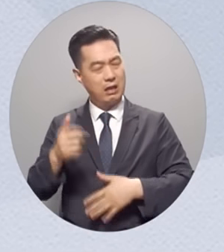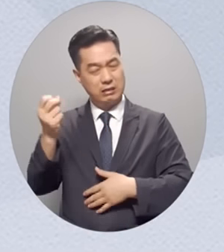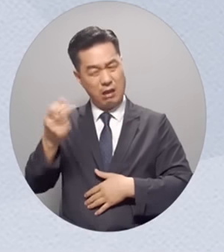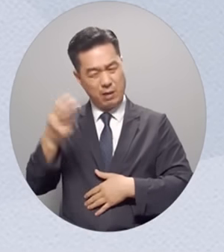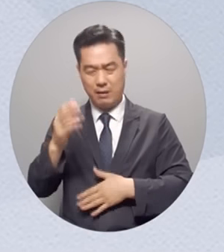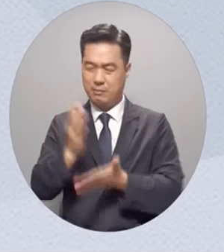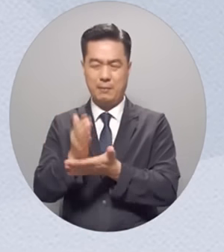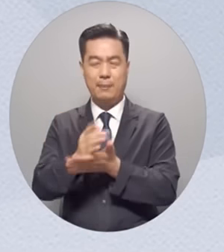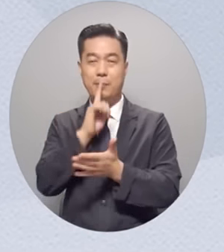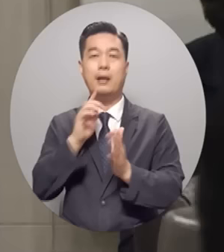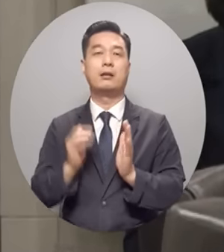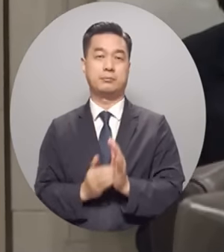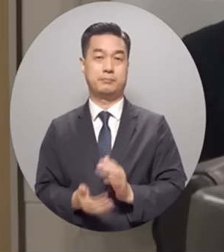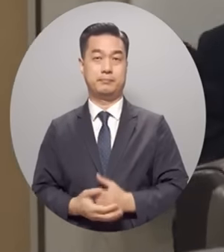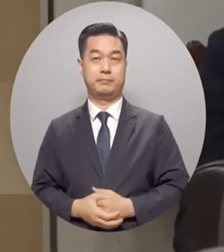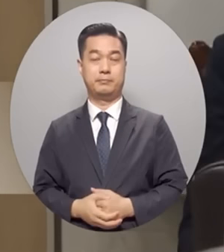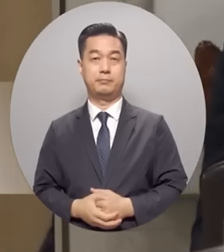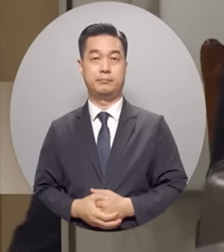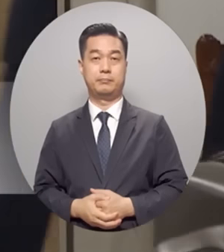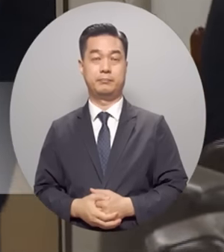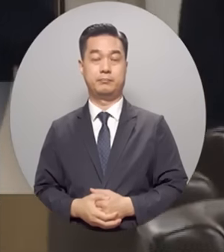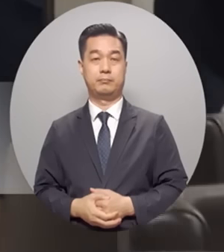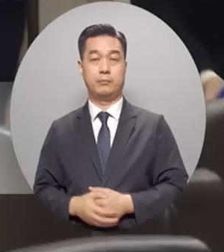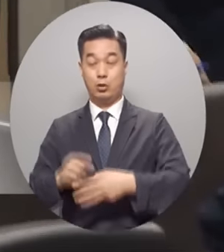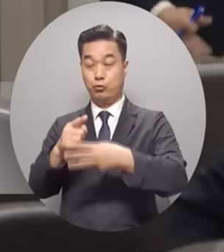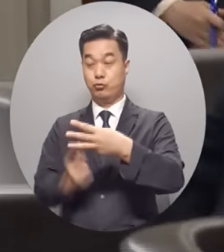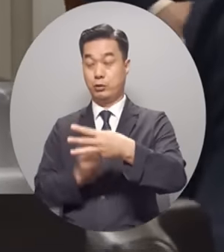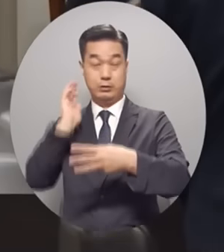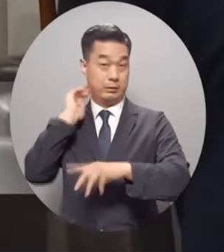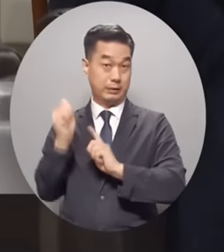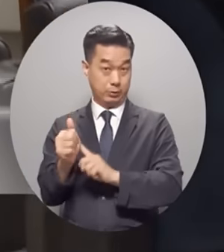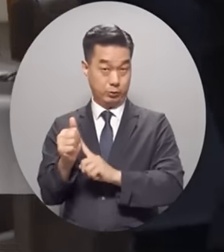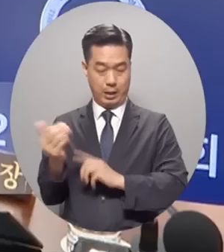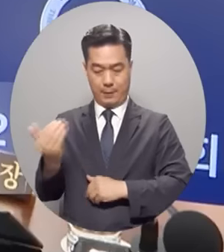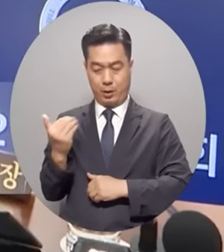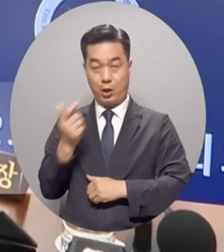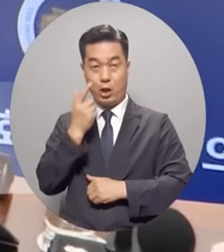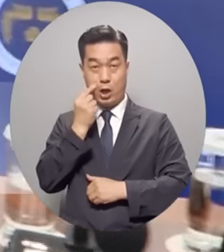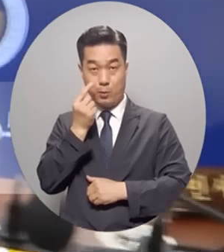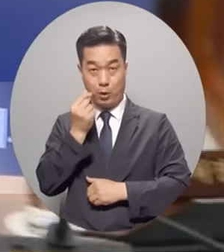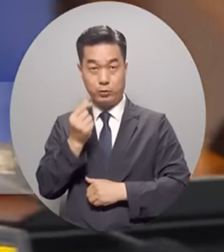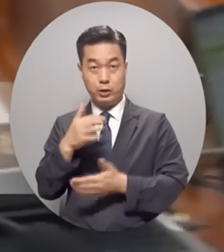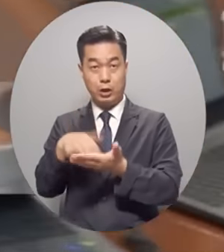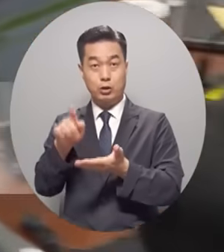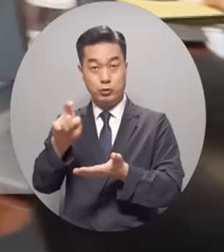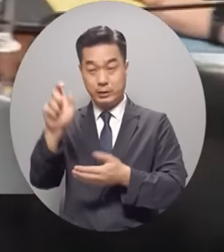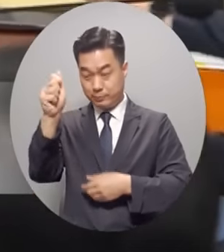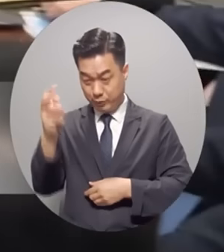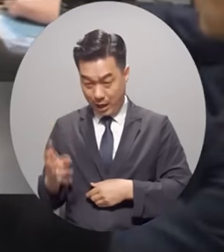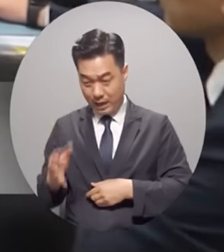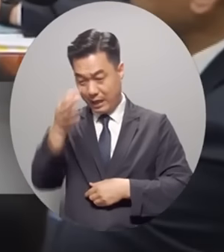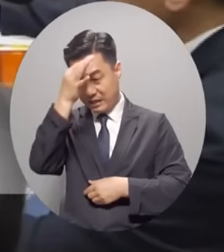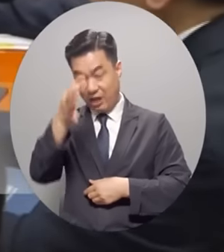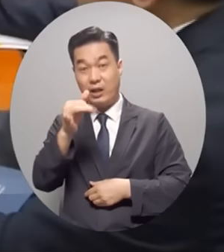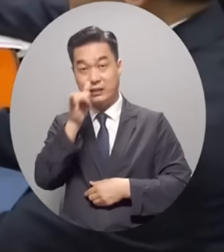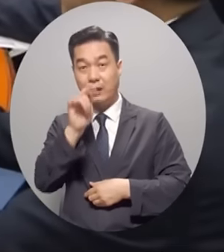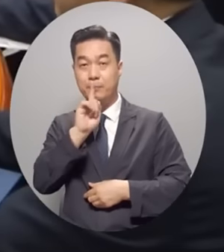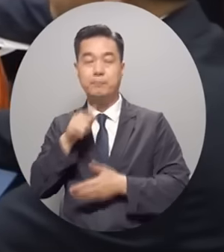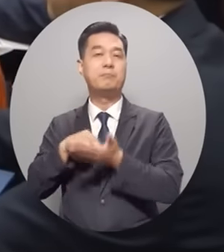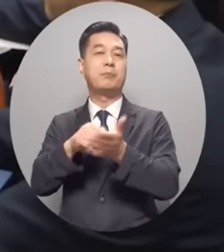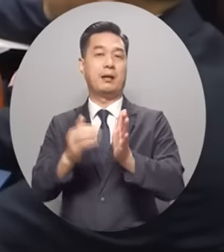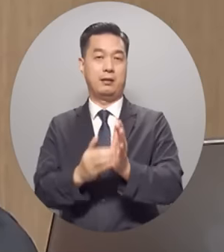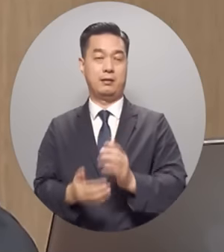있다고도 덧붙였습니다 윤성열 대통령도 앞서 일본이 수십차례 사과를 했다는 주장을